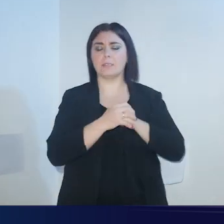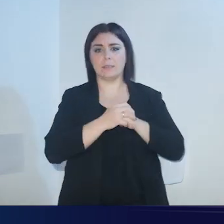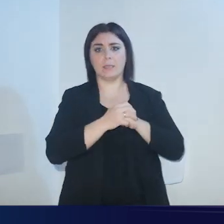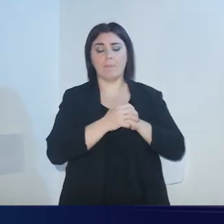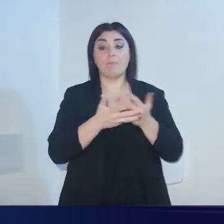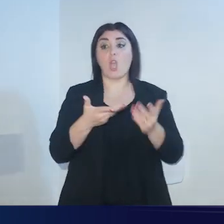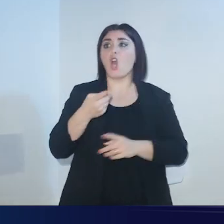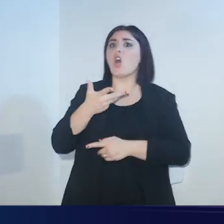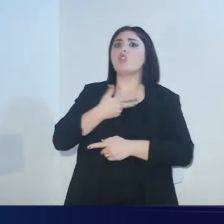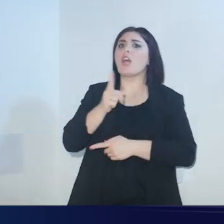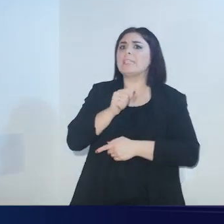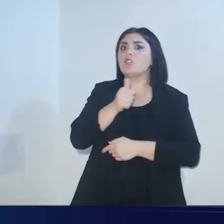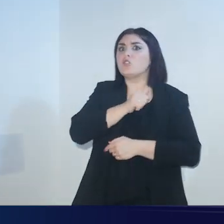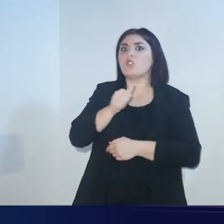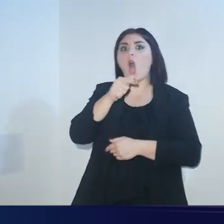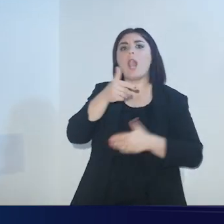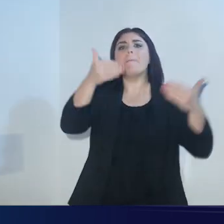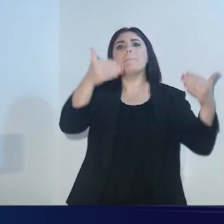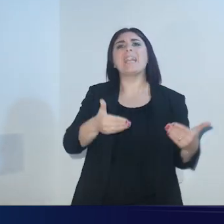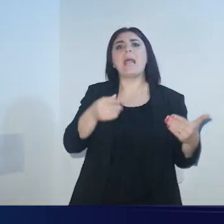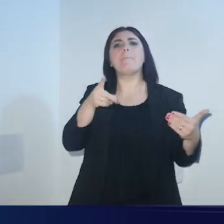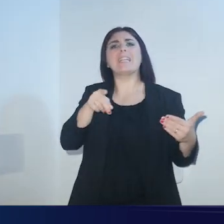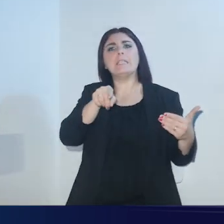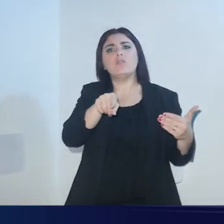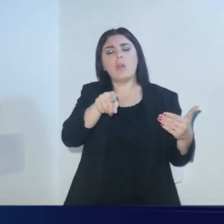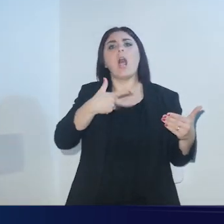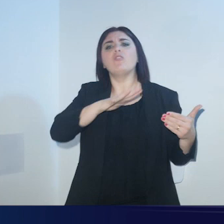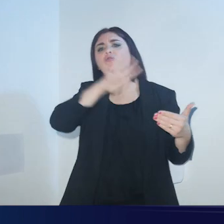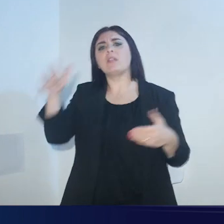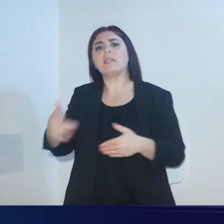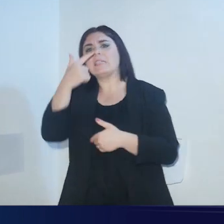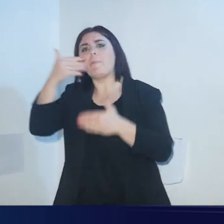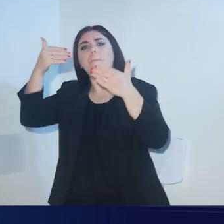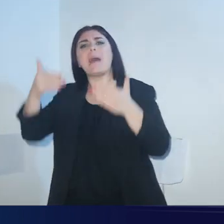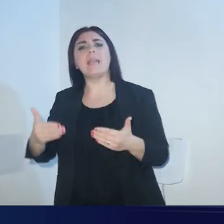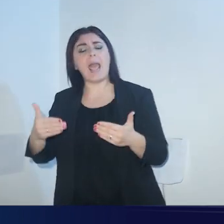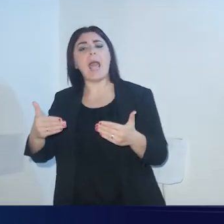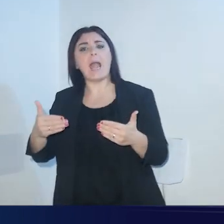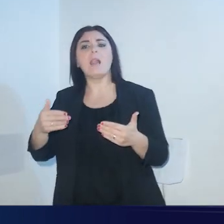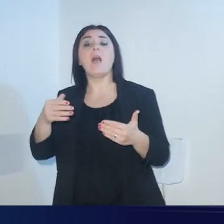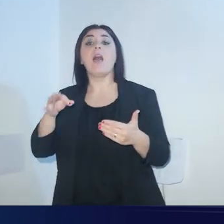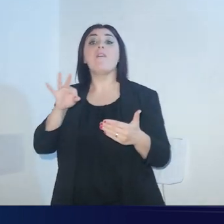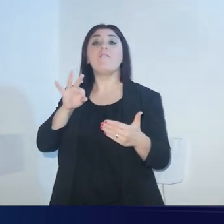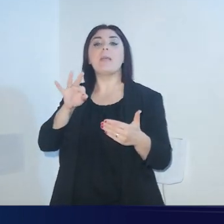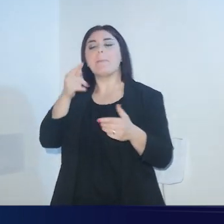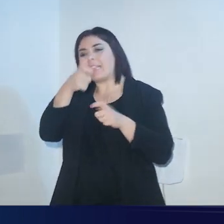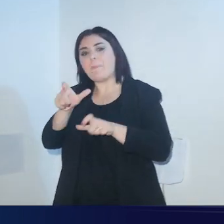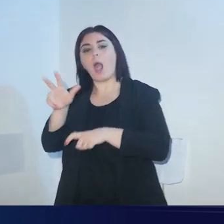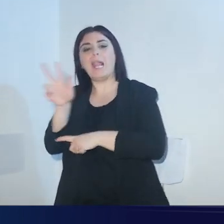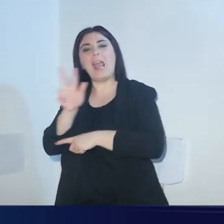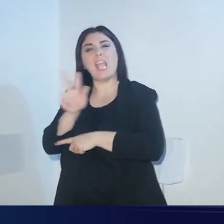ho detto poc'anzi, soltanto pannelli di particelle, ma anche altri tipi di pannelli in fibra